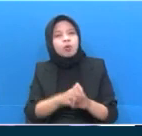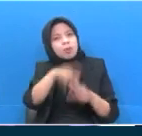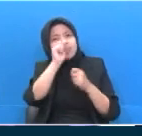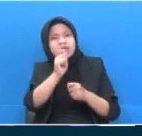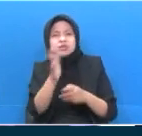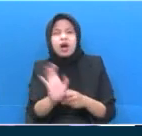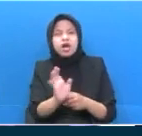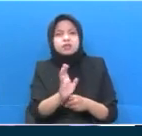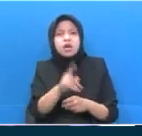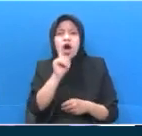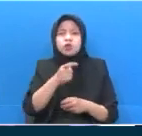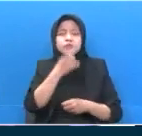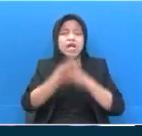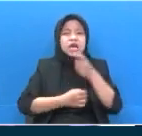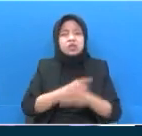justru